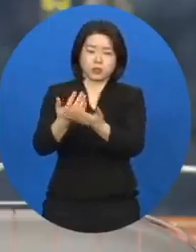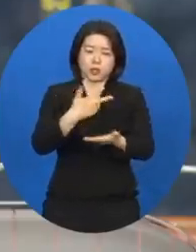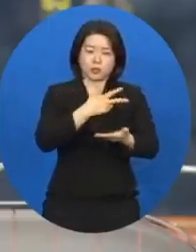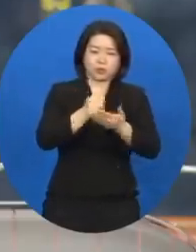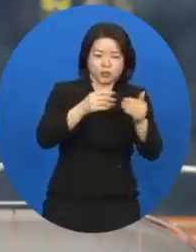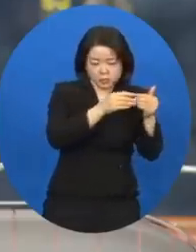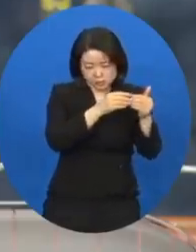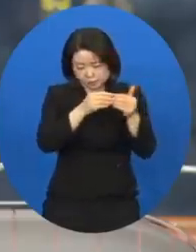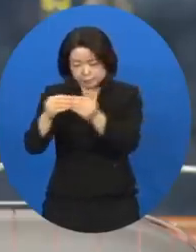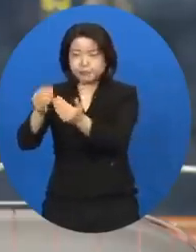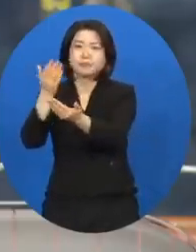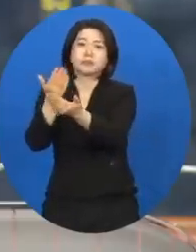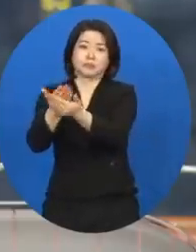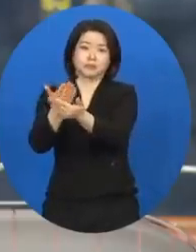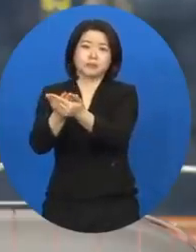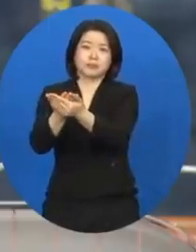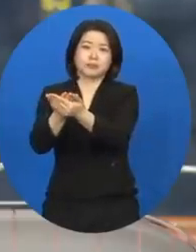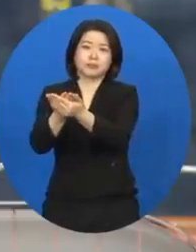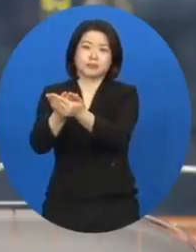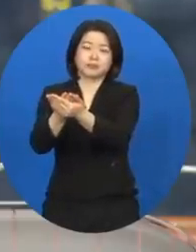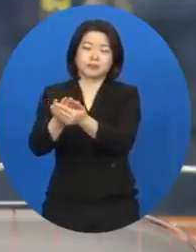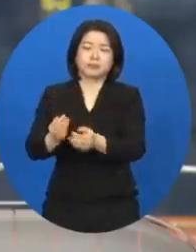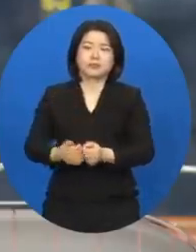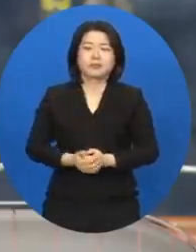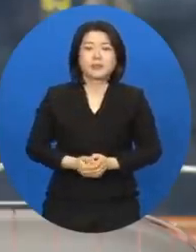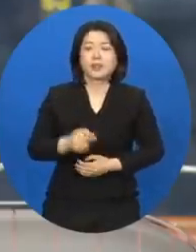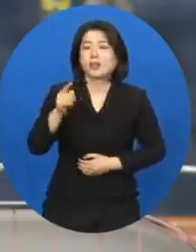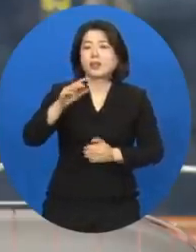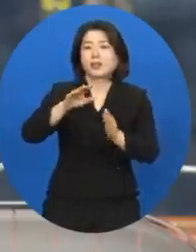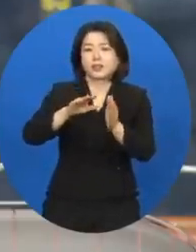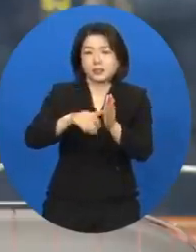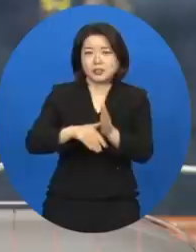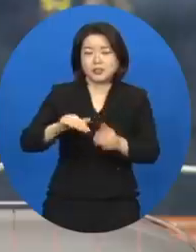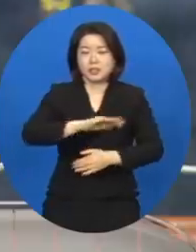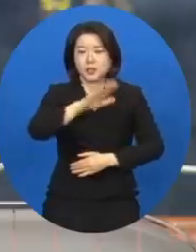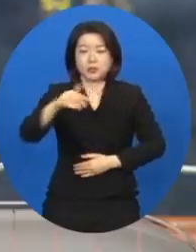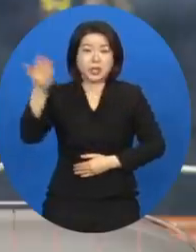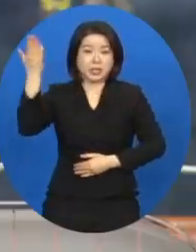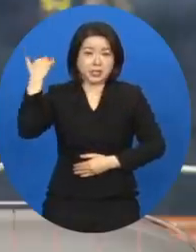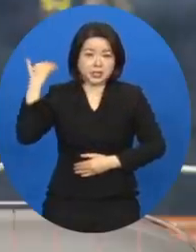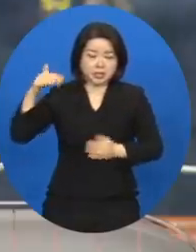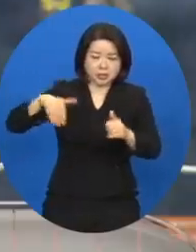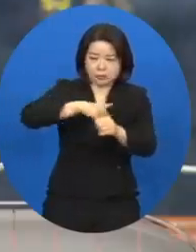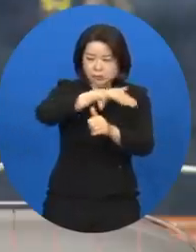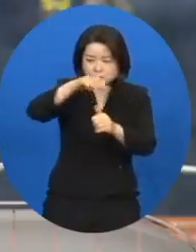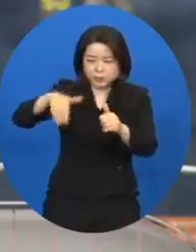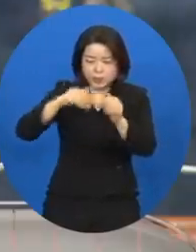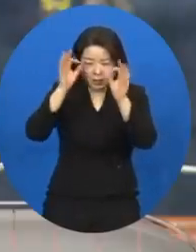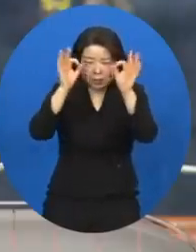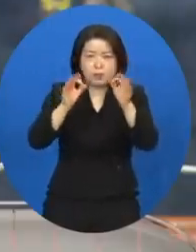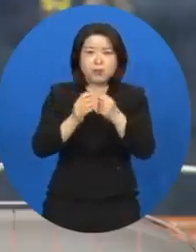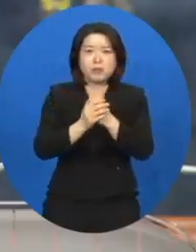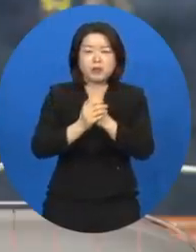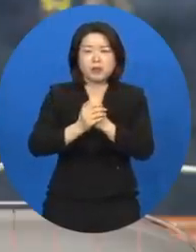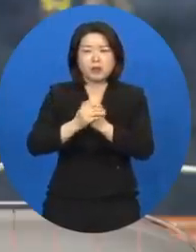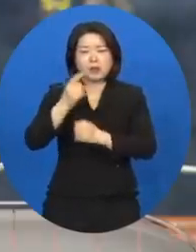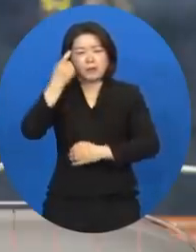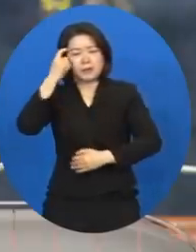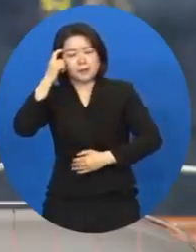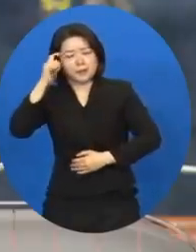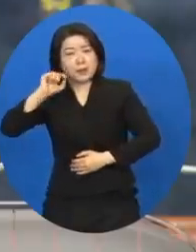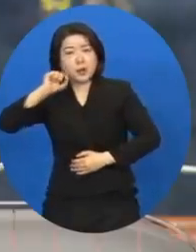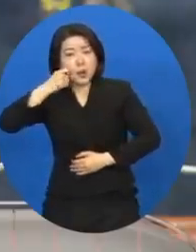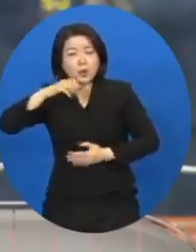이끌어주세요. 그래서 그때 당시에 우리의 형편으로는 참 상상이 잘 안